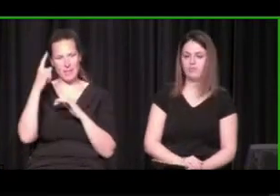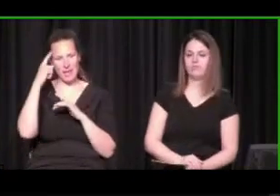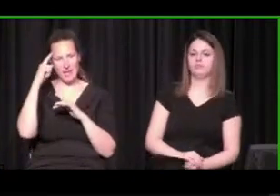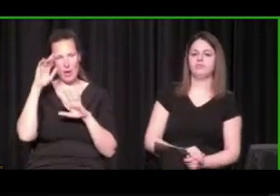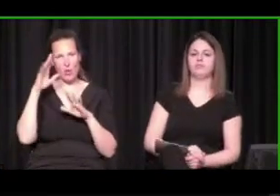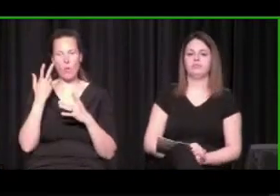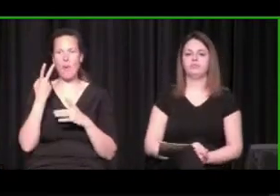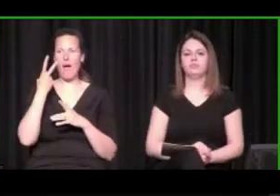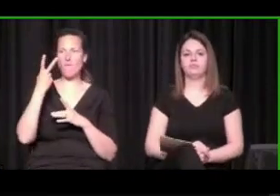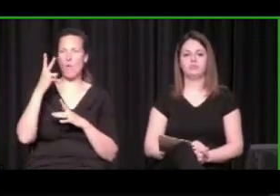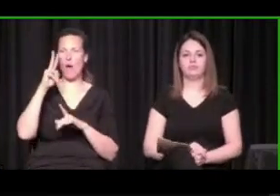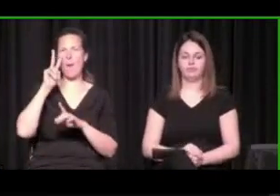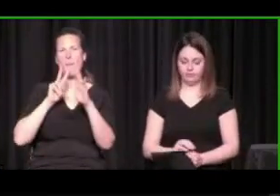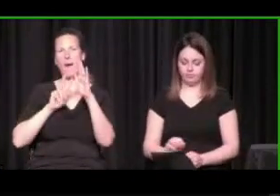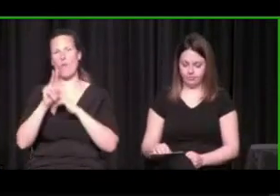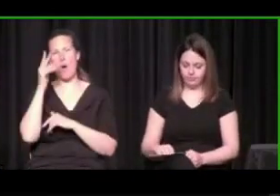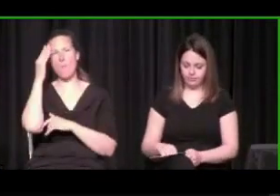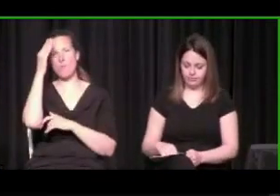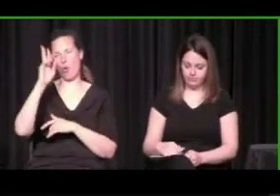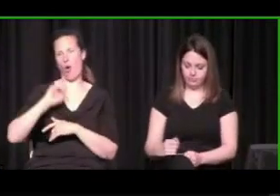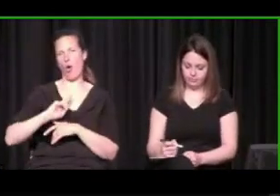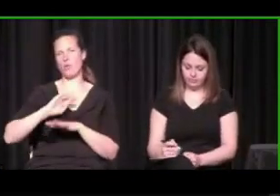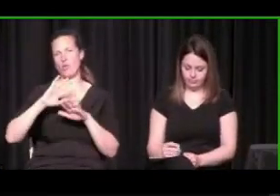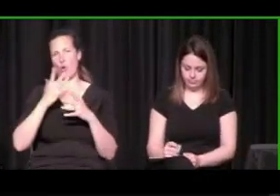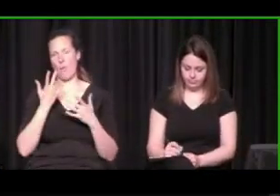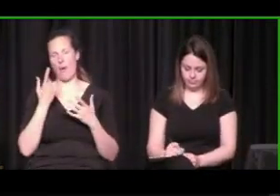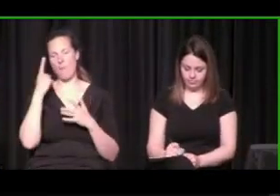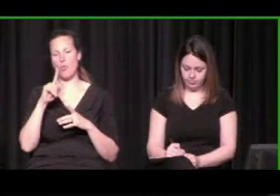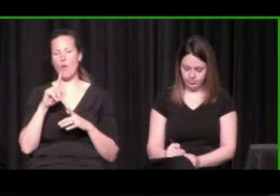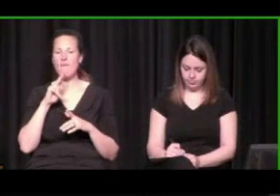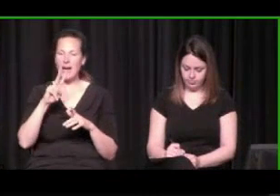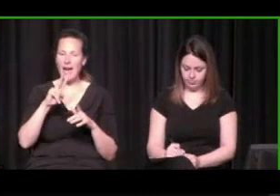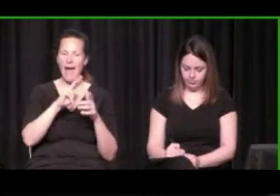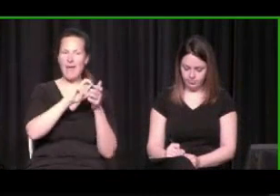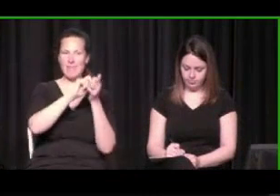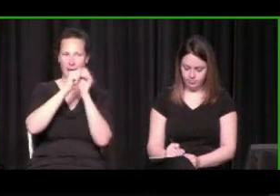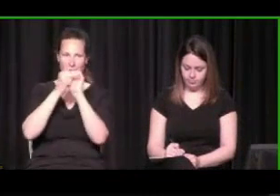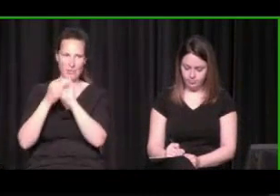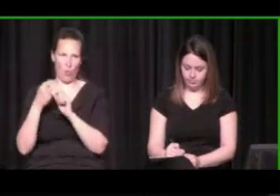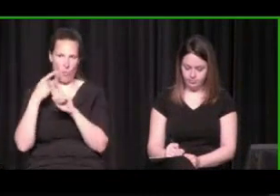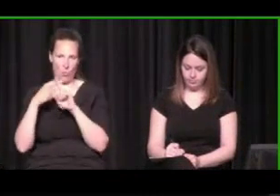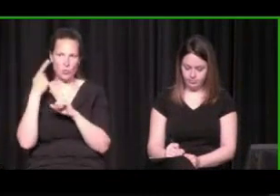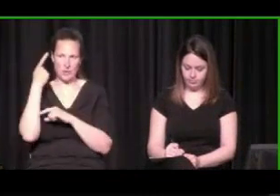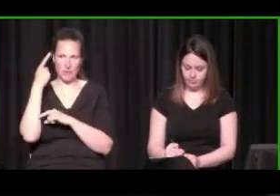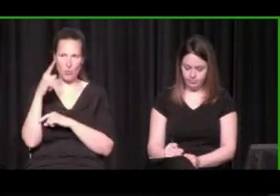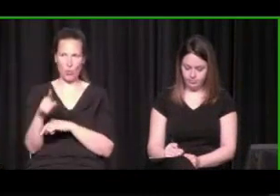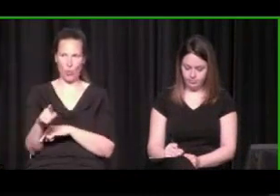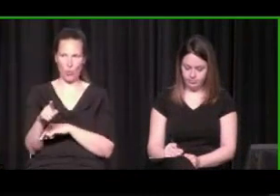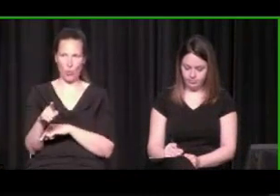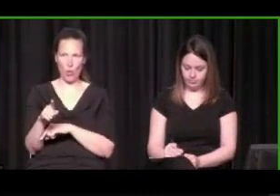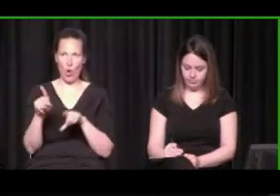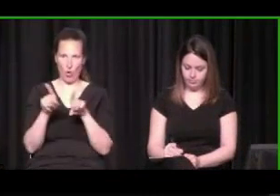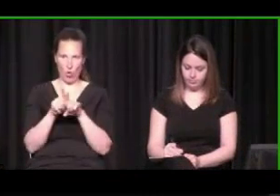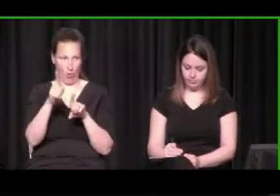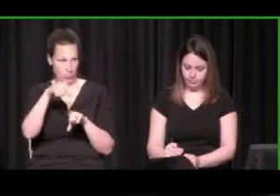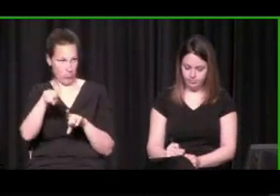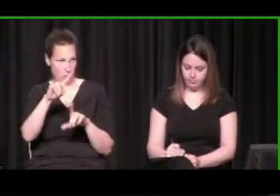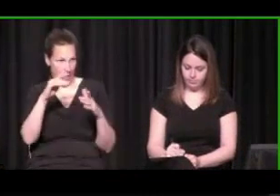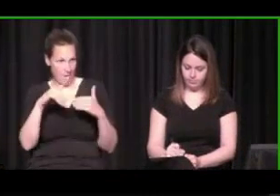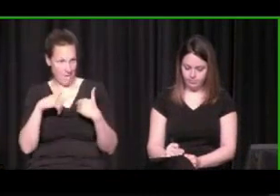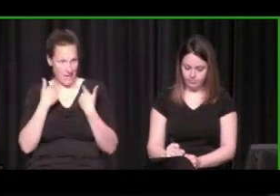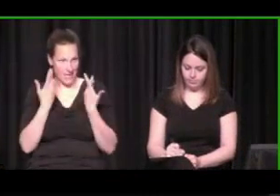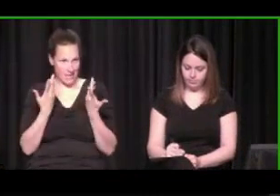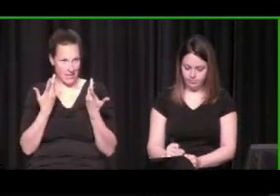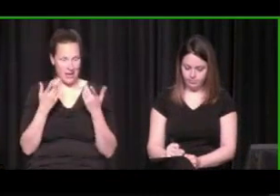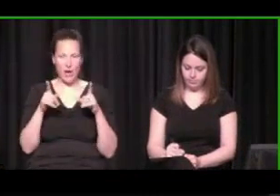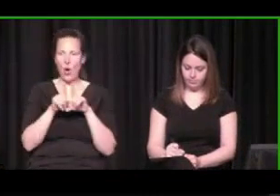retraite. Bref, faire en sorte qu'elles puissent vivre une réelle transition à ce moment-là de leur vie, comme nous le vivons tous. Bien sûr, le soutien